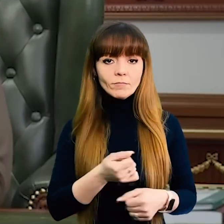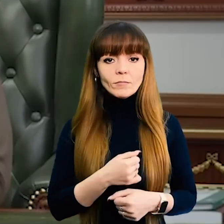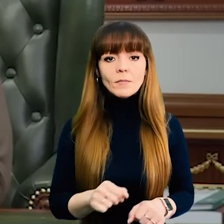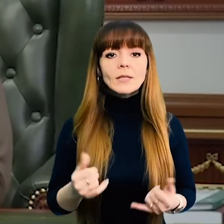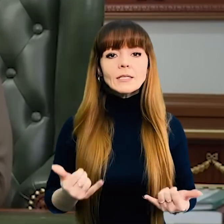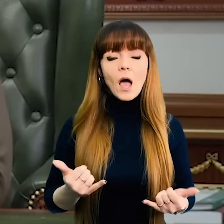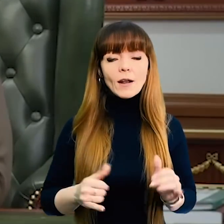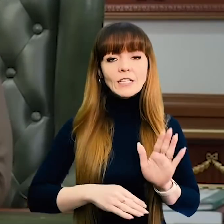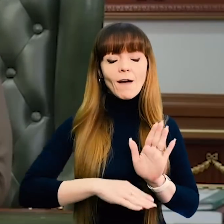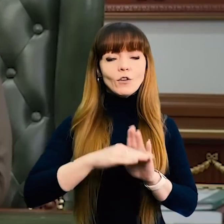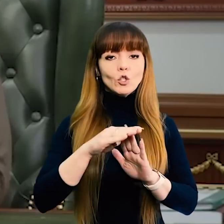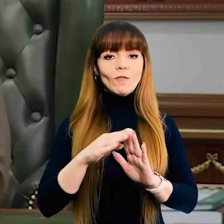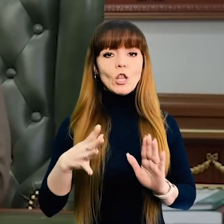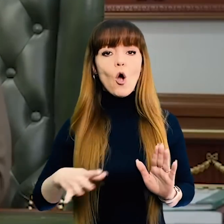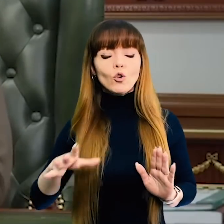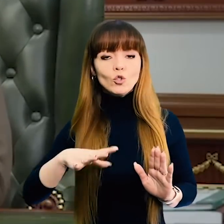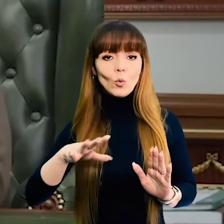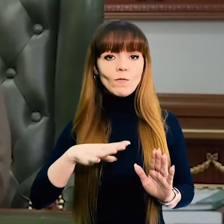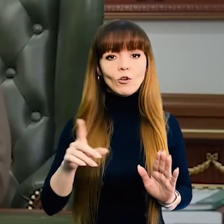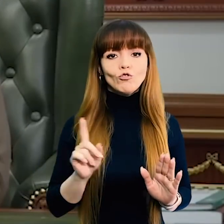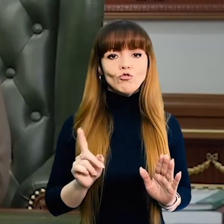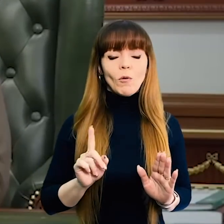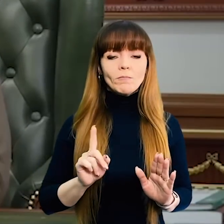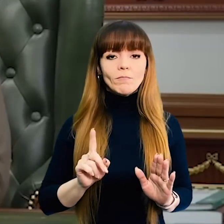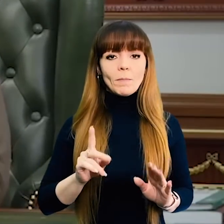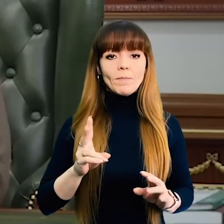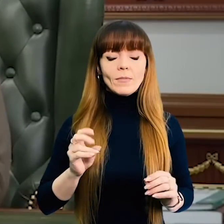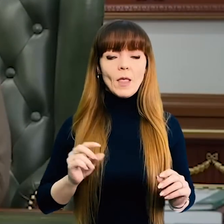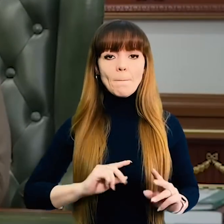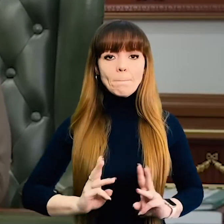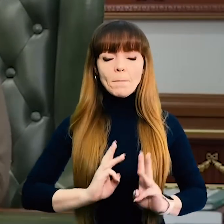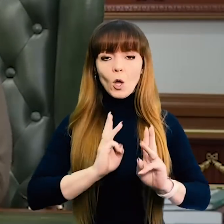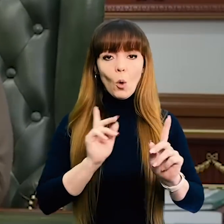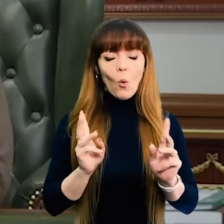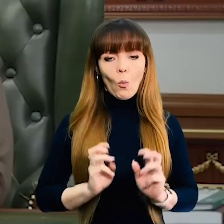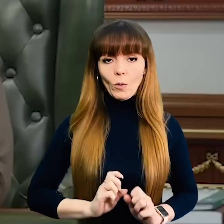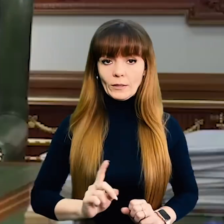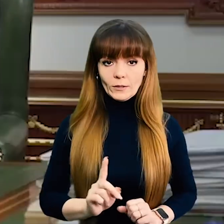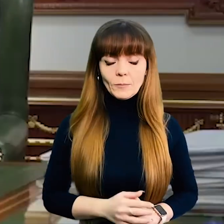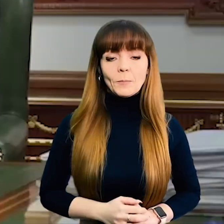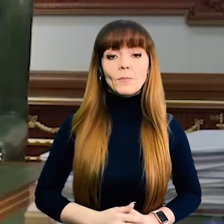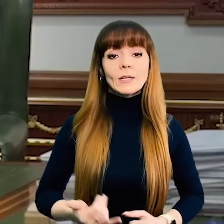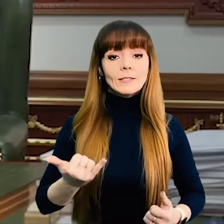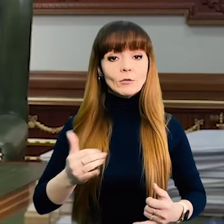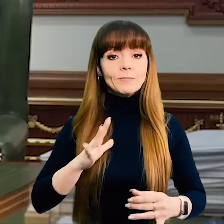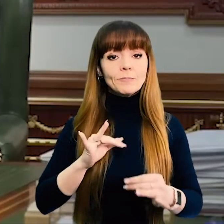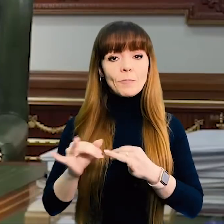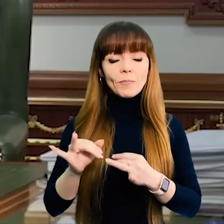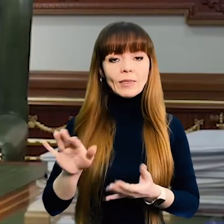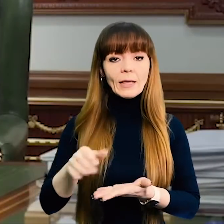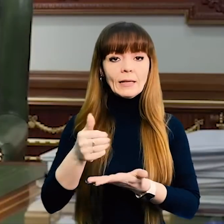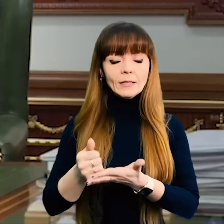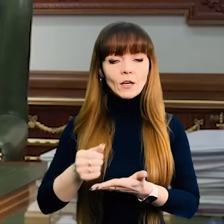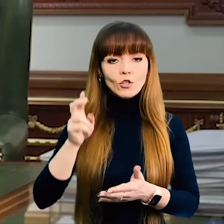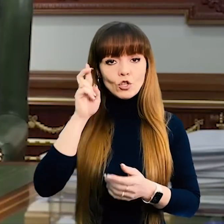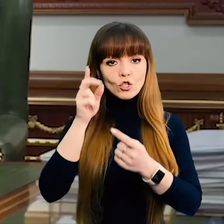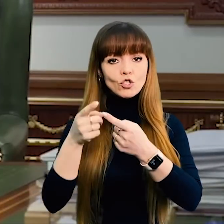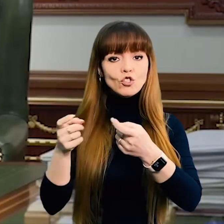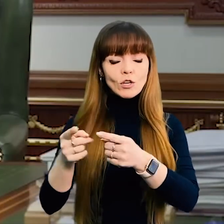зараз, не можна завищувати очікування, просто щоб не перегоріти. Говорив сьогодні з